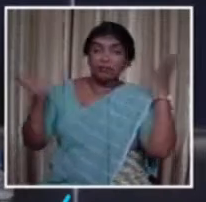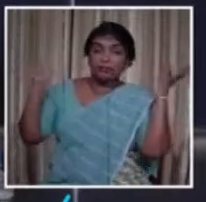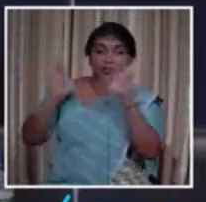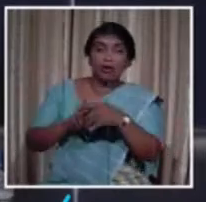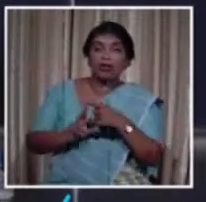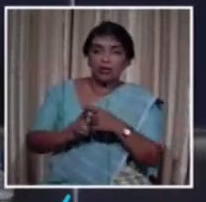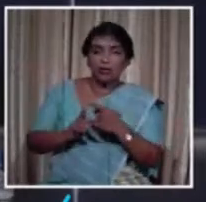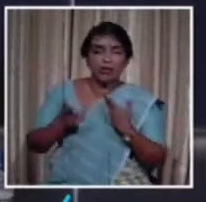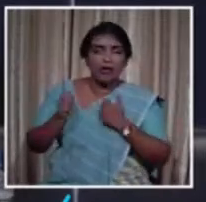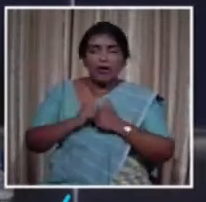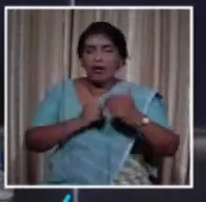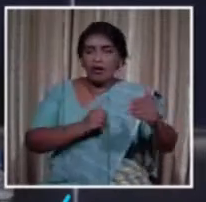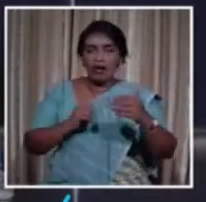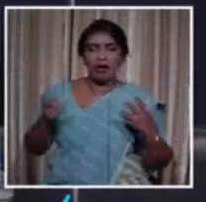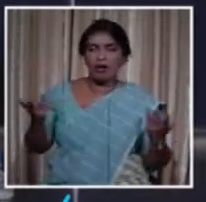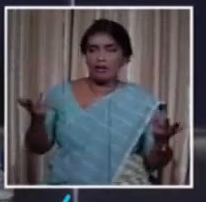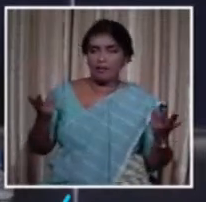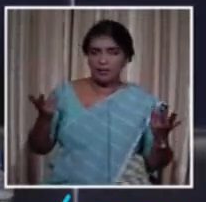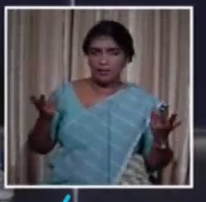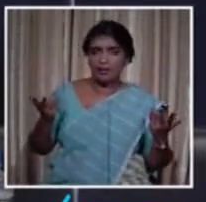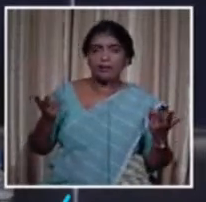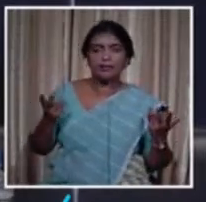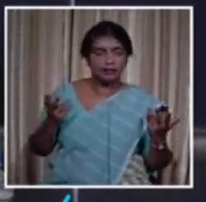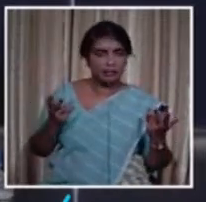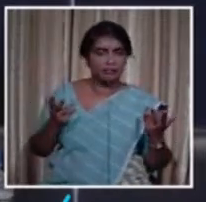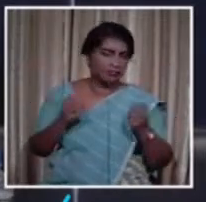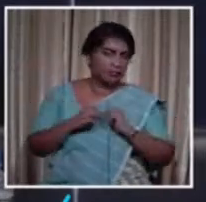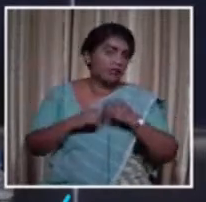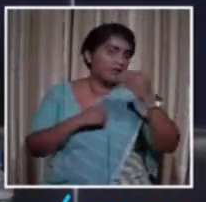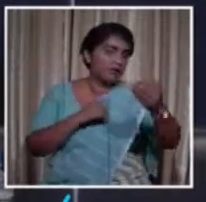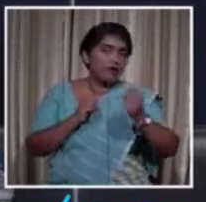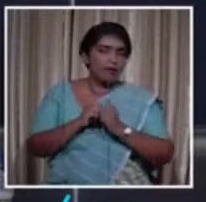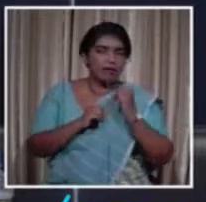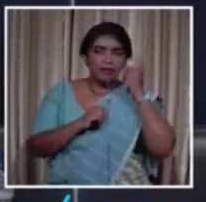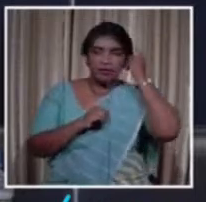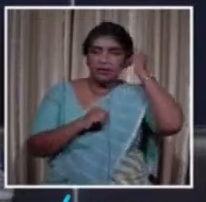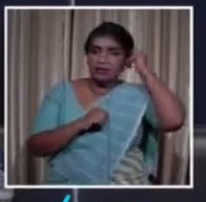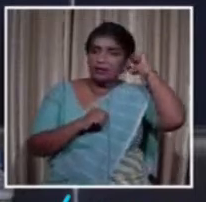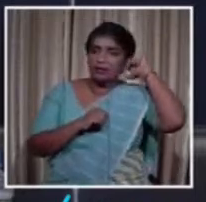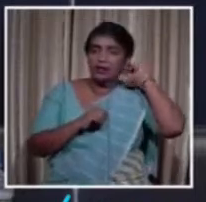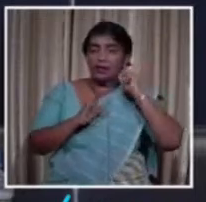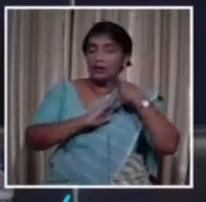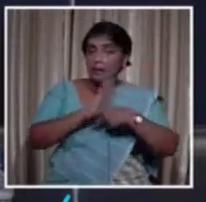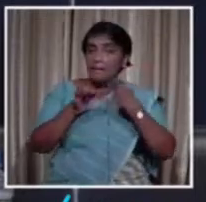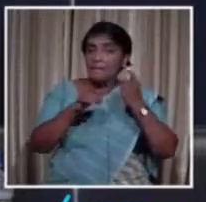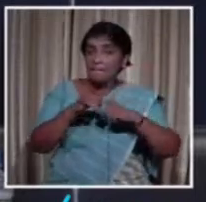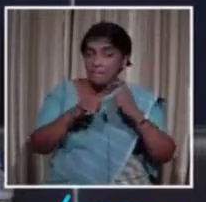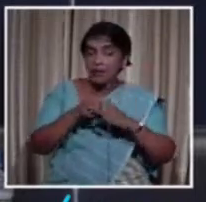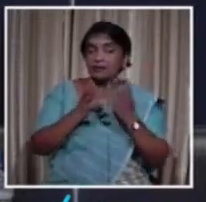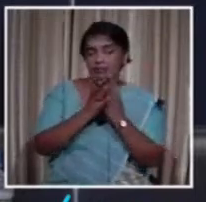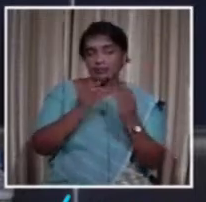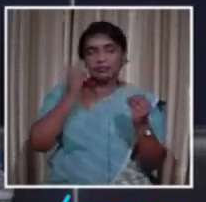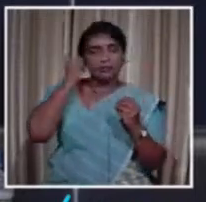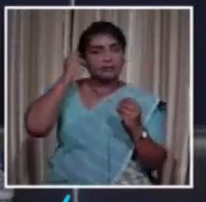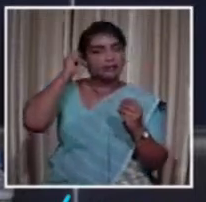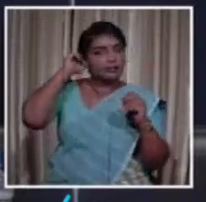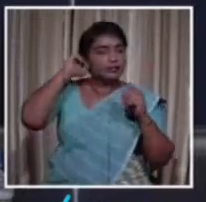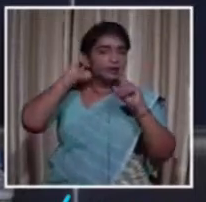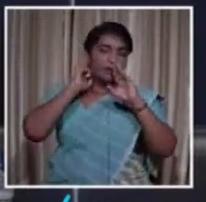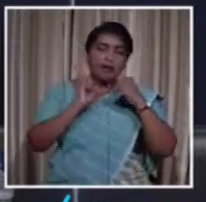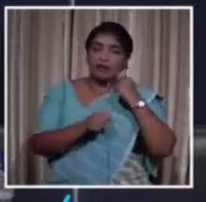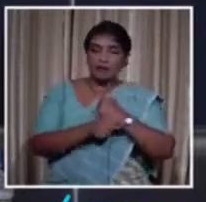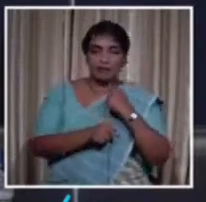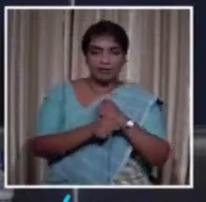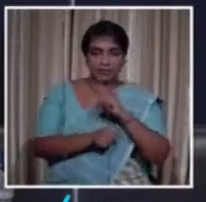මේ කොහාටද යන්නේ අපි කොතෙන්ටද යන්නේ මේ රටේ ප්‍රශ්න විසඳන එකයි තියෙන්නේ ඒකයි අපි ආණ්ඩුවට